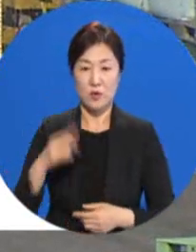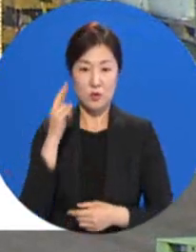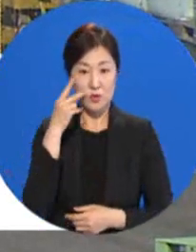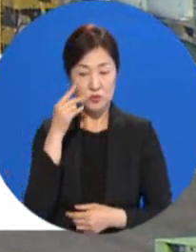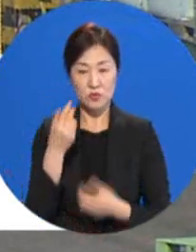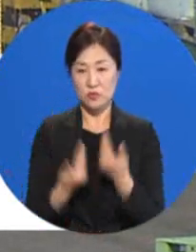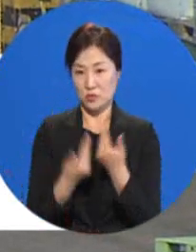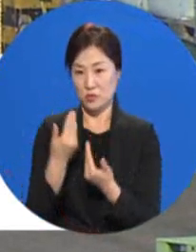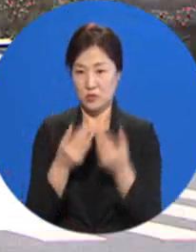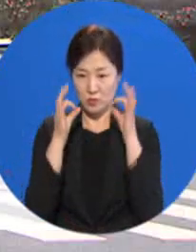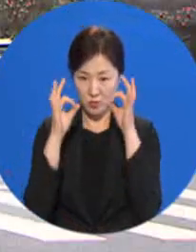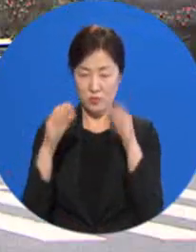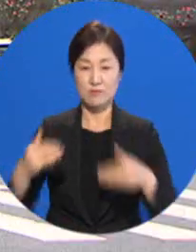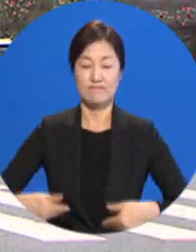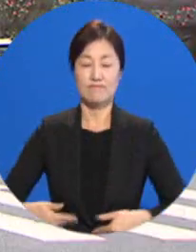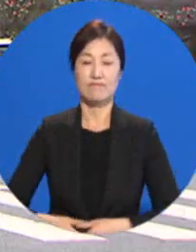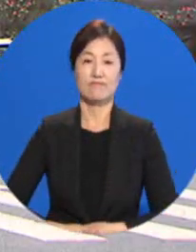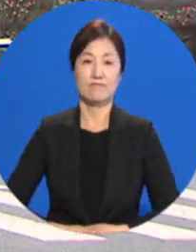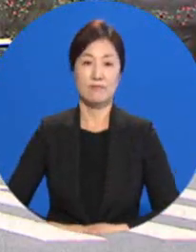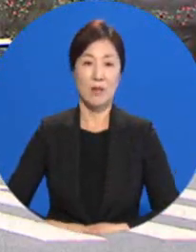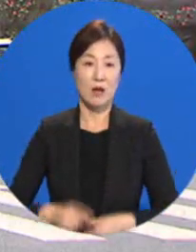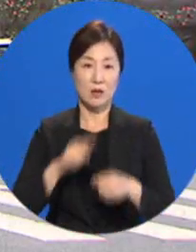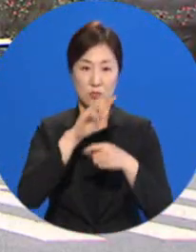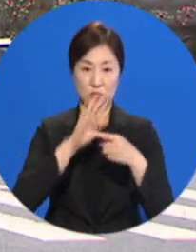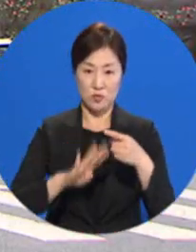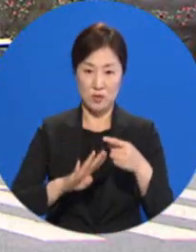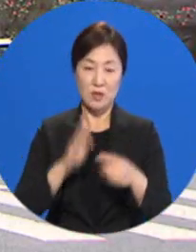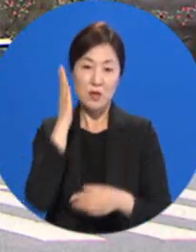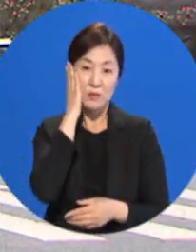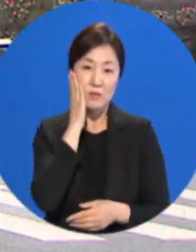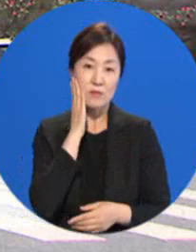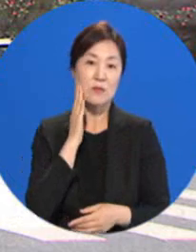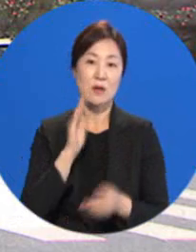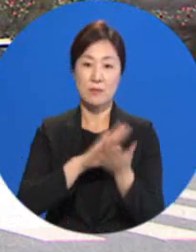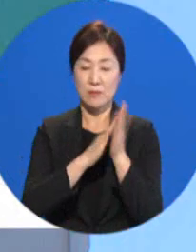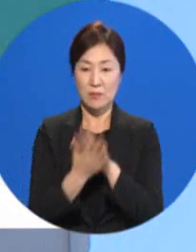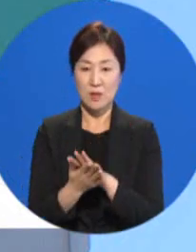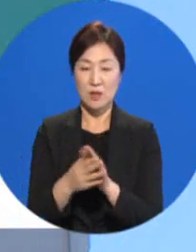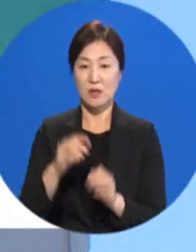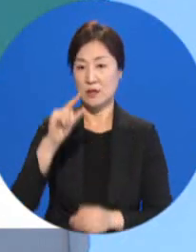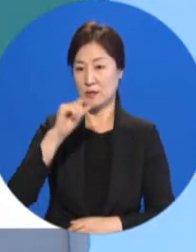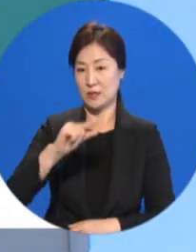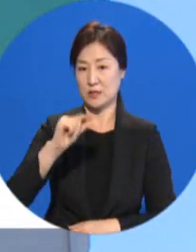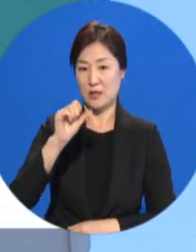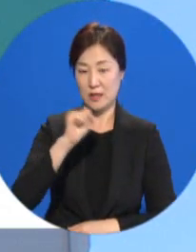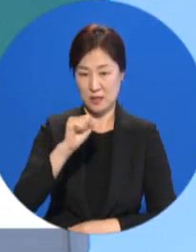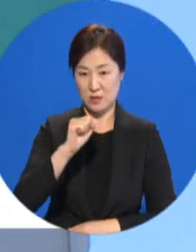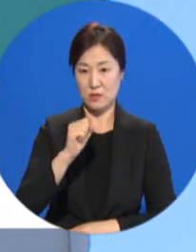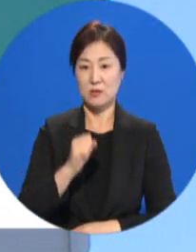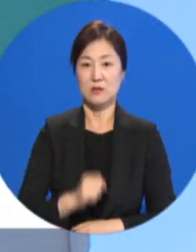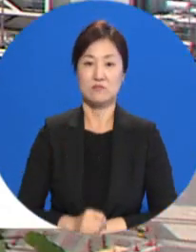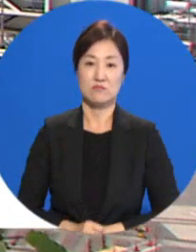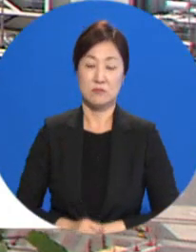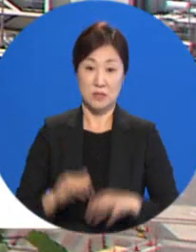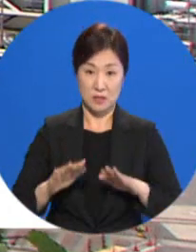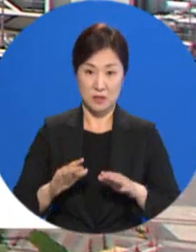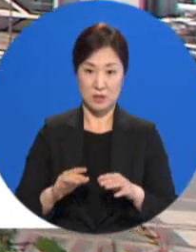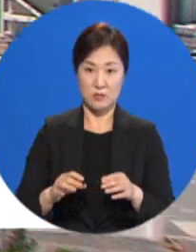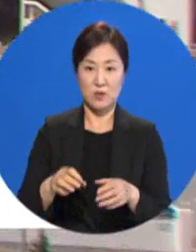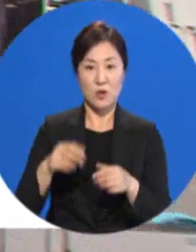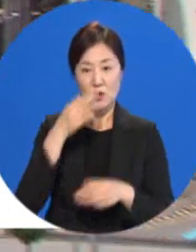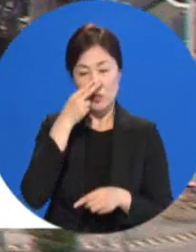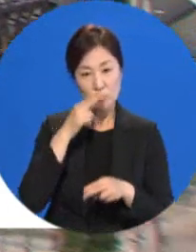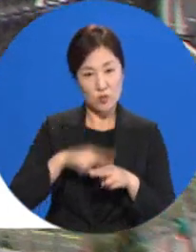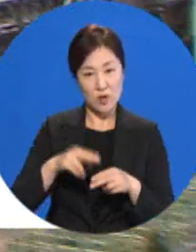지켜봐야 할 것 같습니다. 지난 1분기 흑자로 돌아선 GS칼텍스 역시 유가 하락으로 정제 마진이 줄고 일부